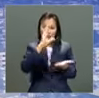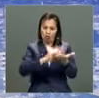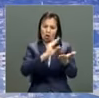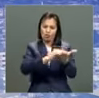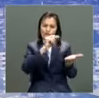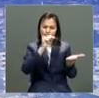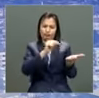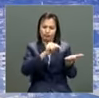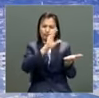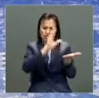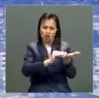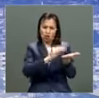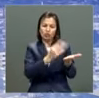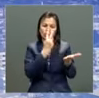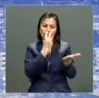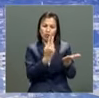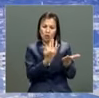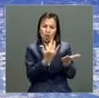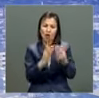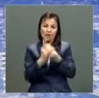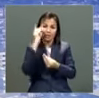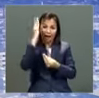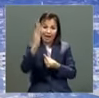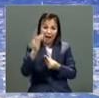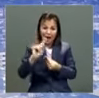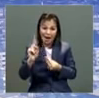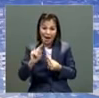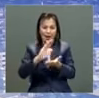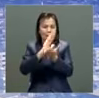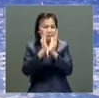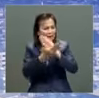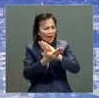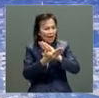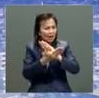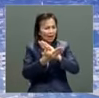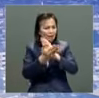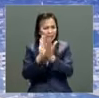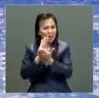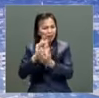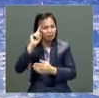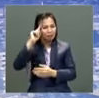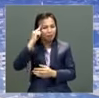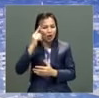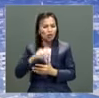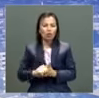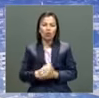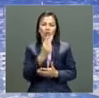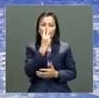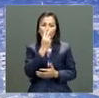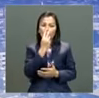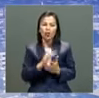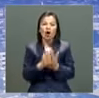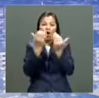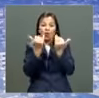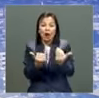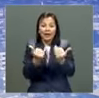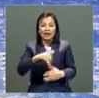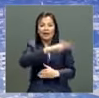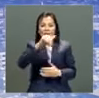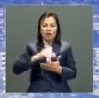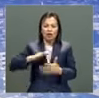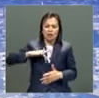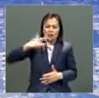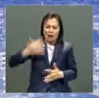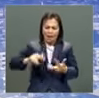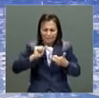ข้อมูลทั้งสิ้นเดี๋ยวดูว่าอาทิตย์หน้าเป็นอย่างไรอาจจะเปลี่ยนแปลงอะไรต่างๆไปได้ตลอดเวลาเพราะฉะนั้นณวันนี้ถ้าท่านมีความทุกข์ร้อน